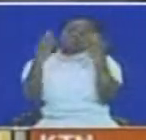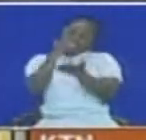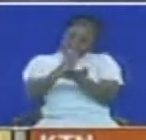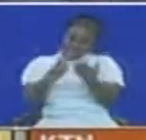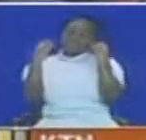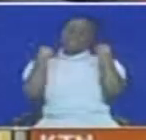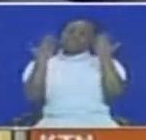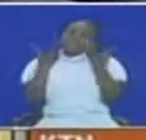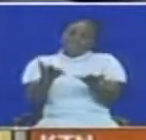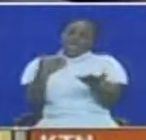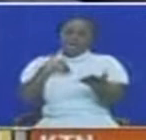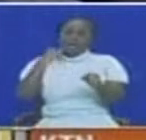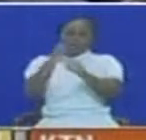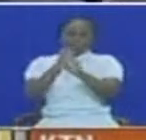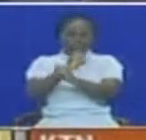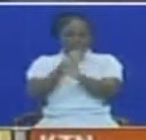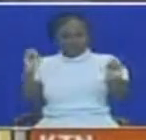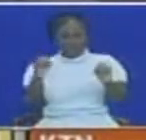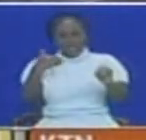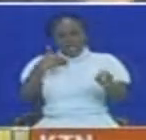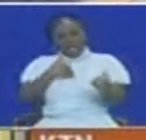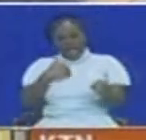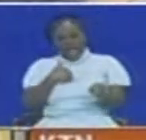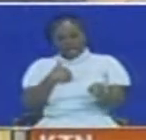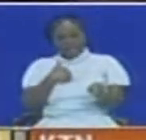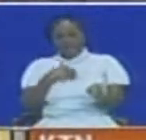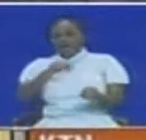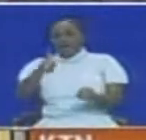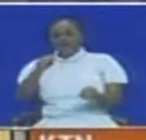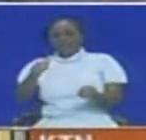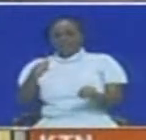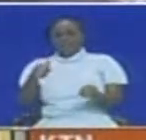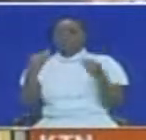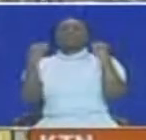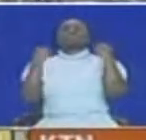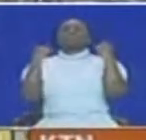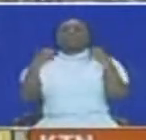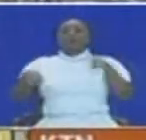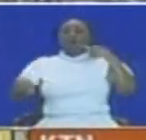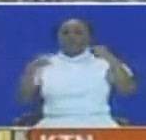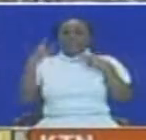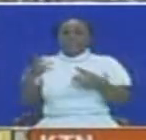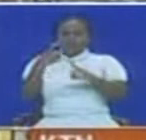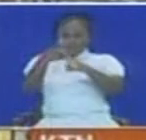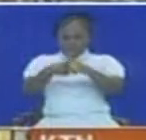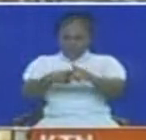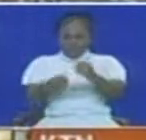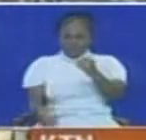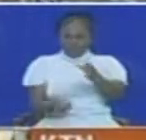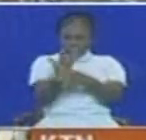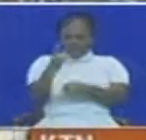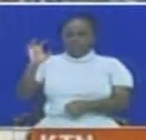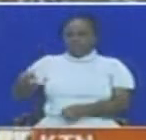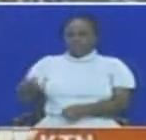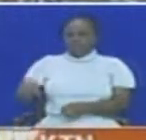wana kazi. Hata wengine wana kazi, wengine pia wanachukua magunia wanalala kwa hizi moteli. Tangu kuzinduliwa kwa soko la